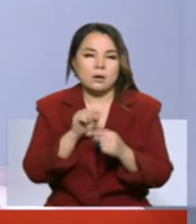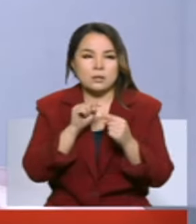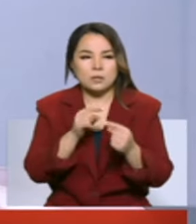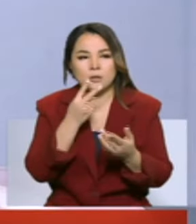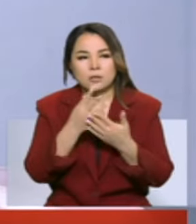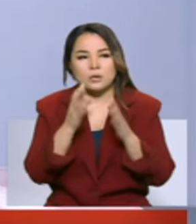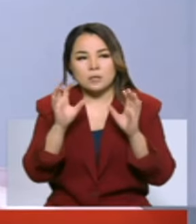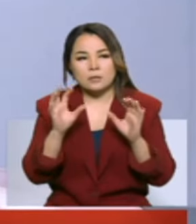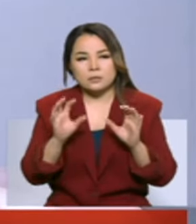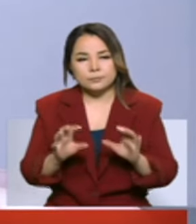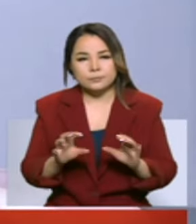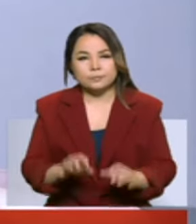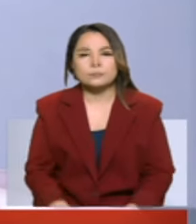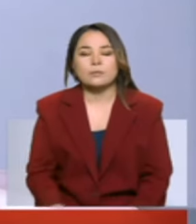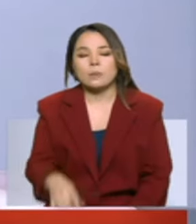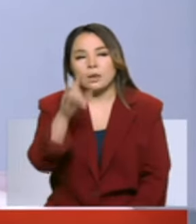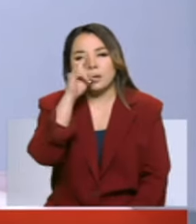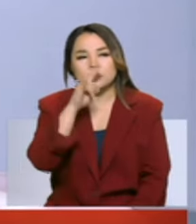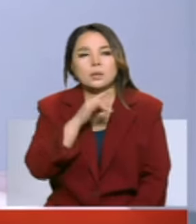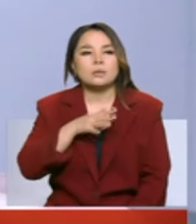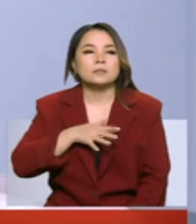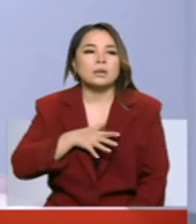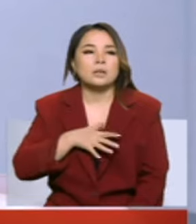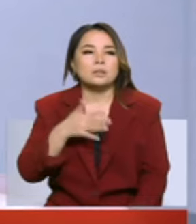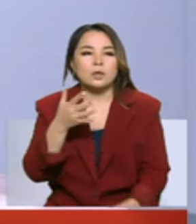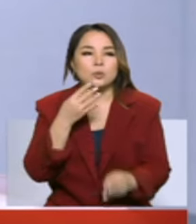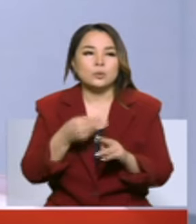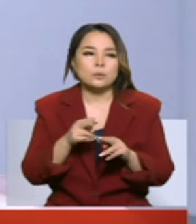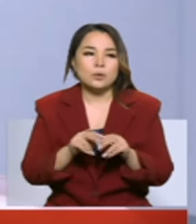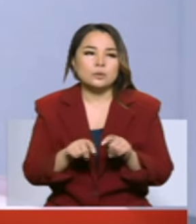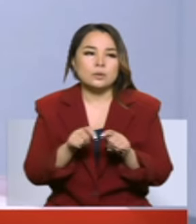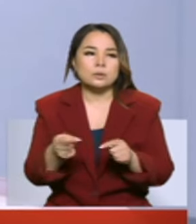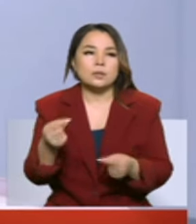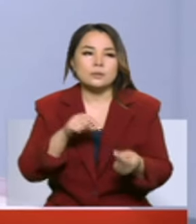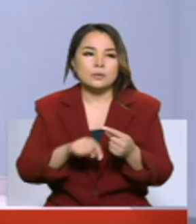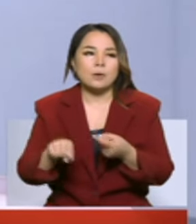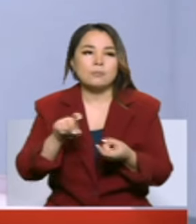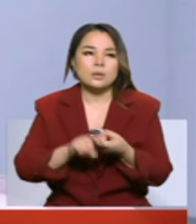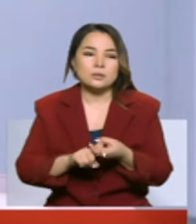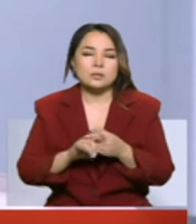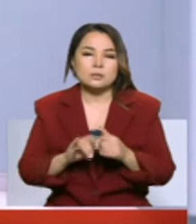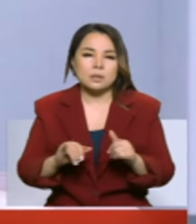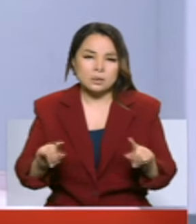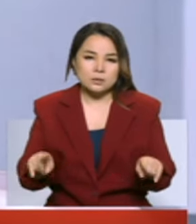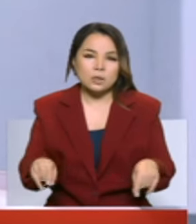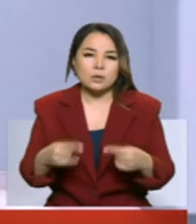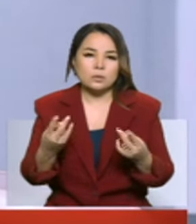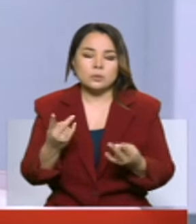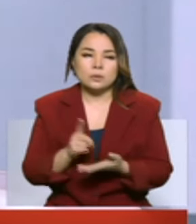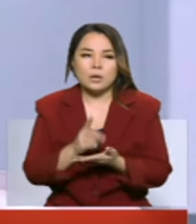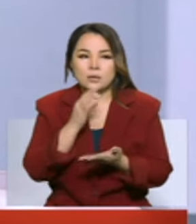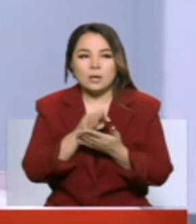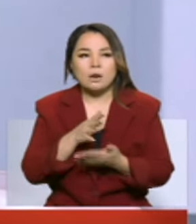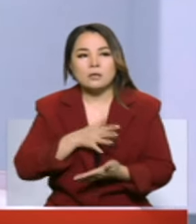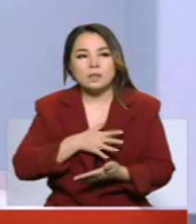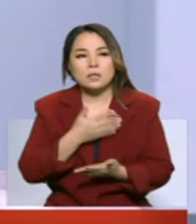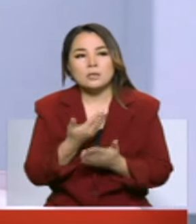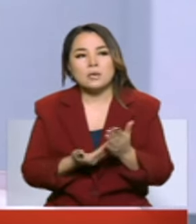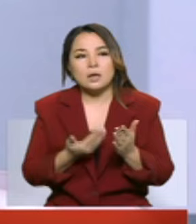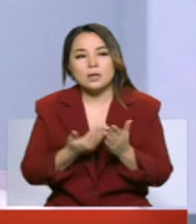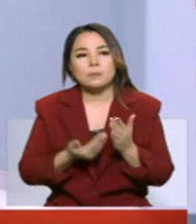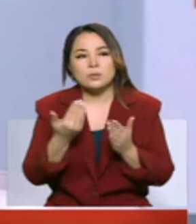Қазақстан Канада үшін Орталық Азияға шығар қақпа, сондықтан өзара байланысты тереңдетуге күш салуымыз керек дейді канадалық